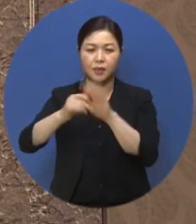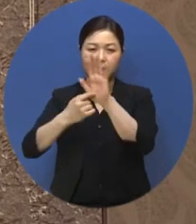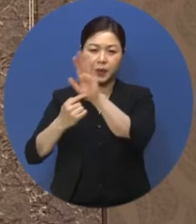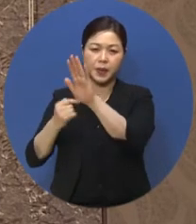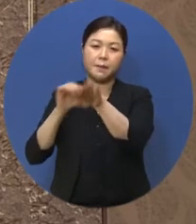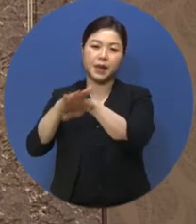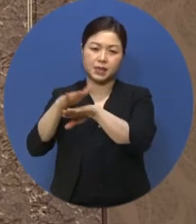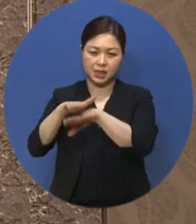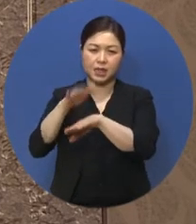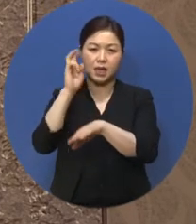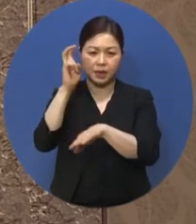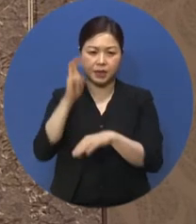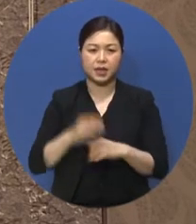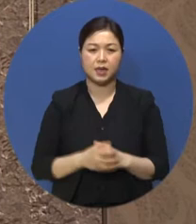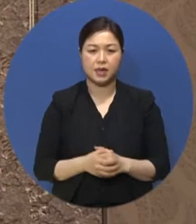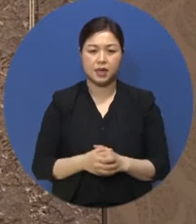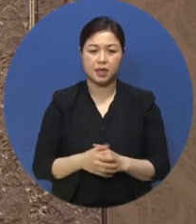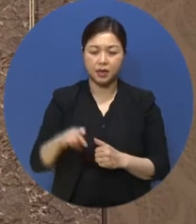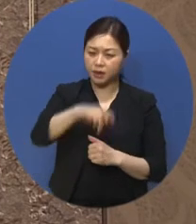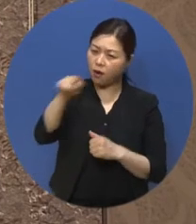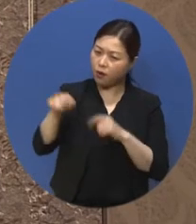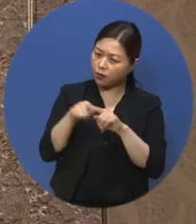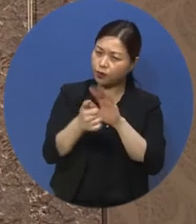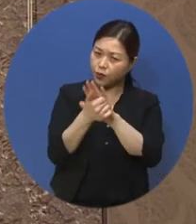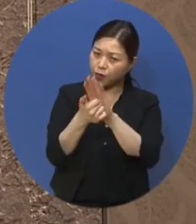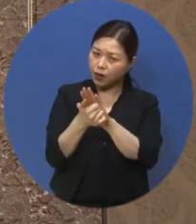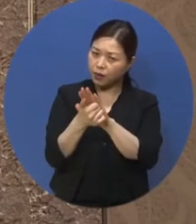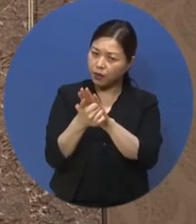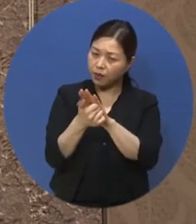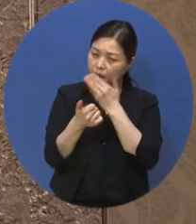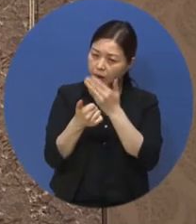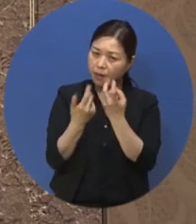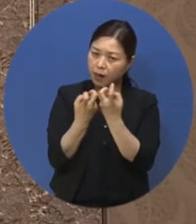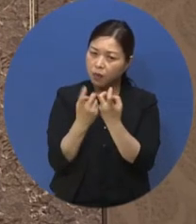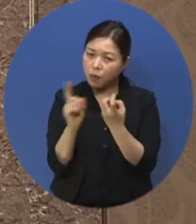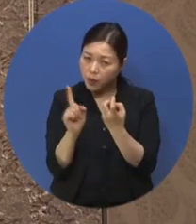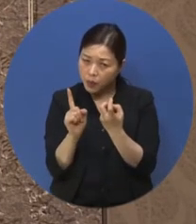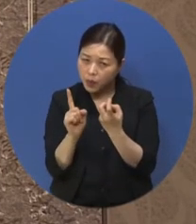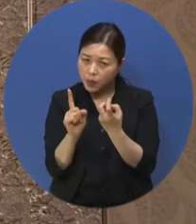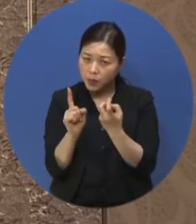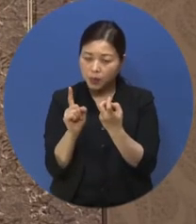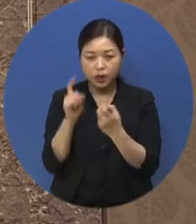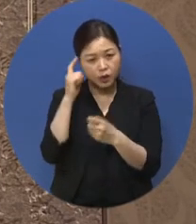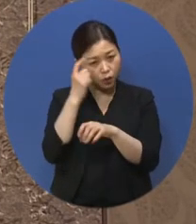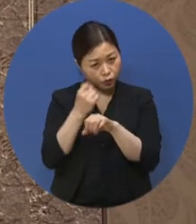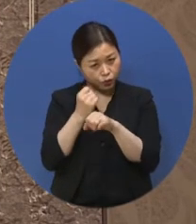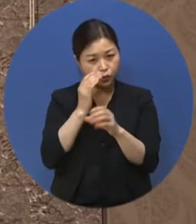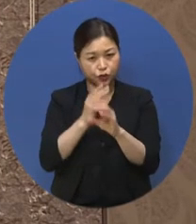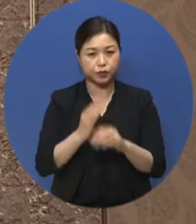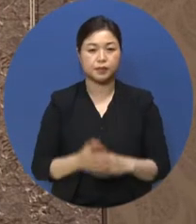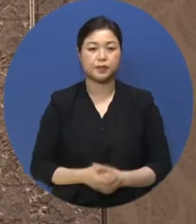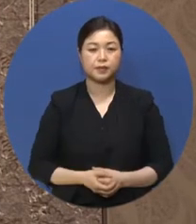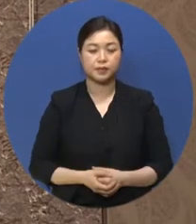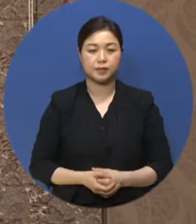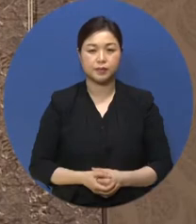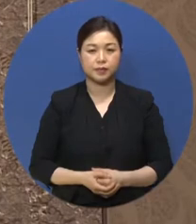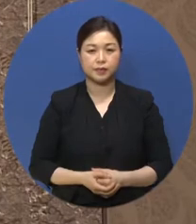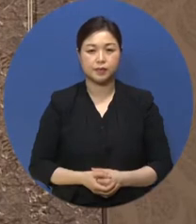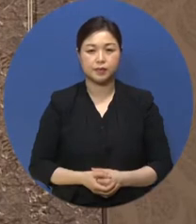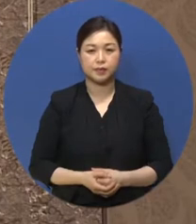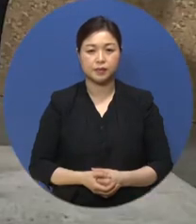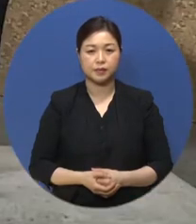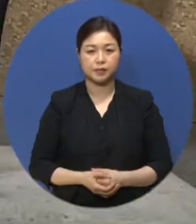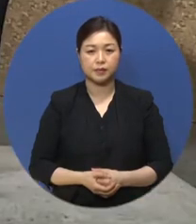같다는 생각이 들어서 그런 부분에 어떻게 저희가 어떤 도움을 줄 수 있을까 그런 거를 좀 연구를 하고 있고 네. 생각을 하고 있습니다.